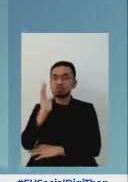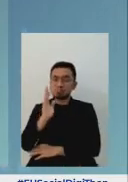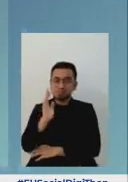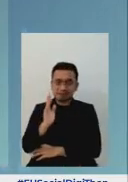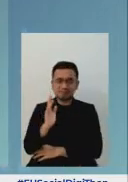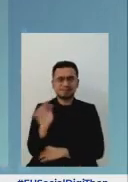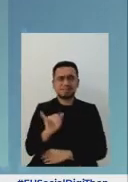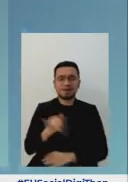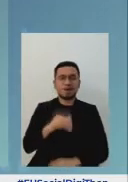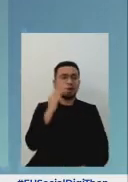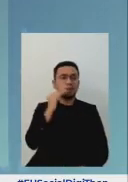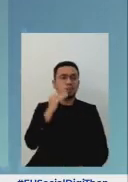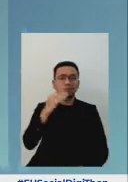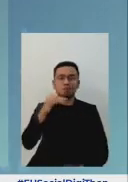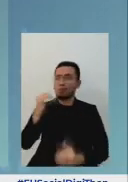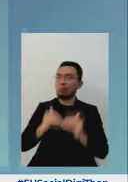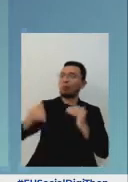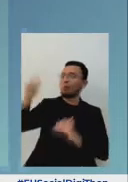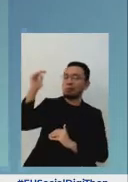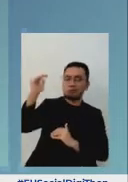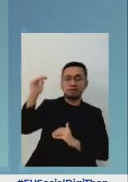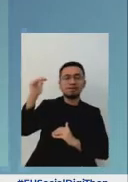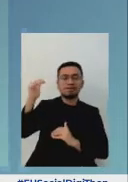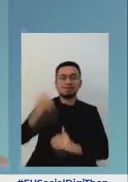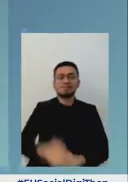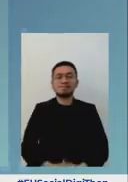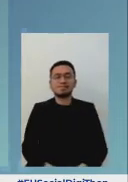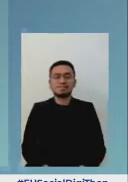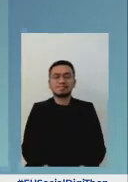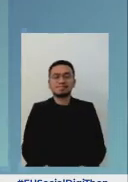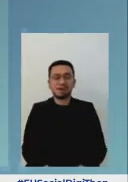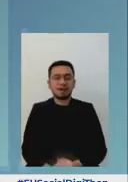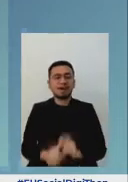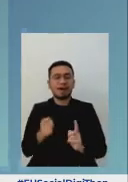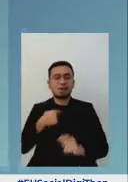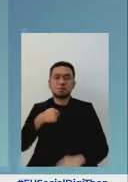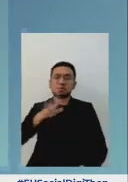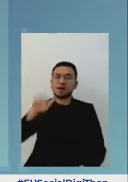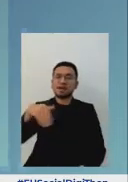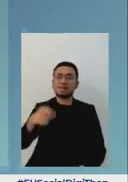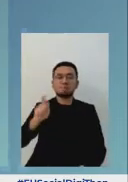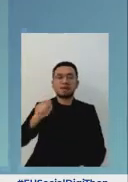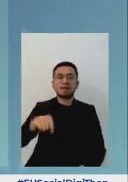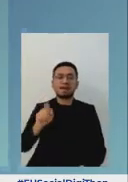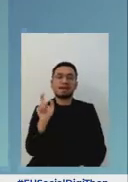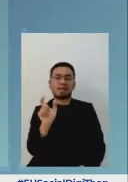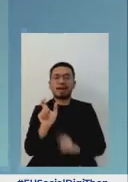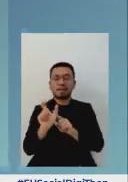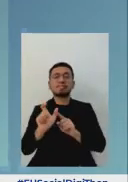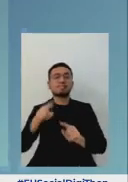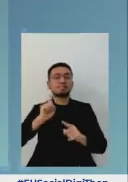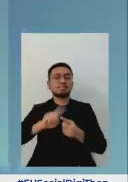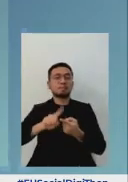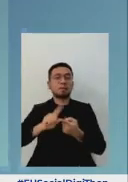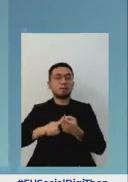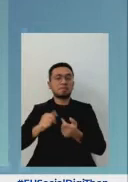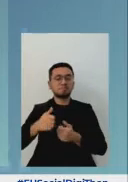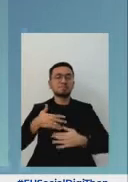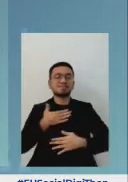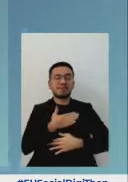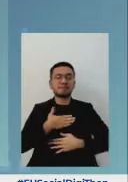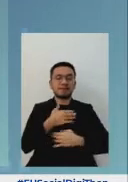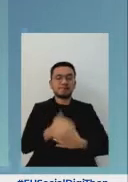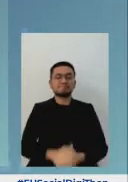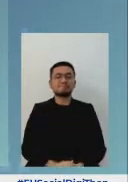di atas kita ya, dan usianya juga lebih jauh. Jadi lebih enak nih kalau panggil teman-teman ya. Teman-teman, acara webinar hari ini diadakan